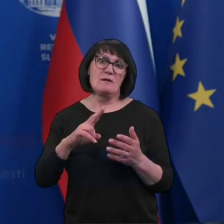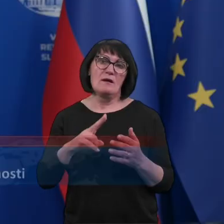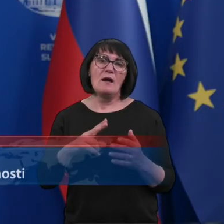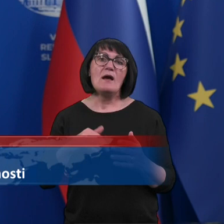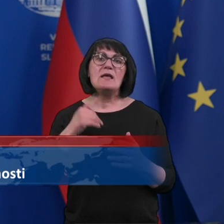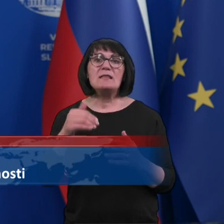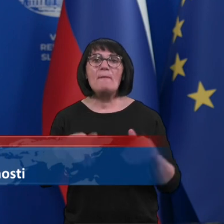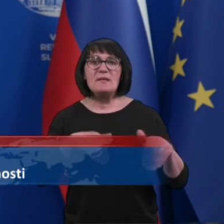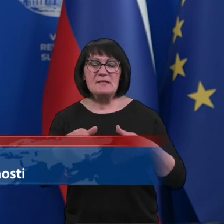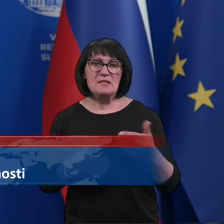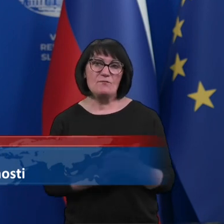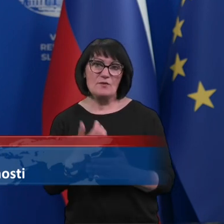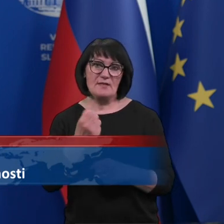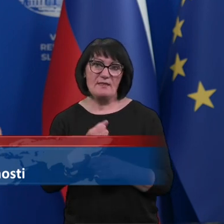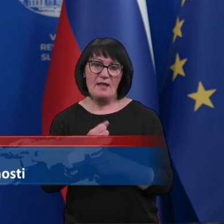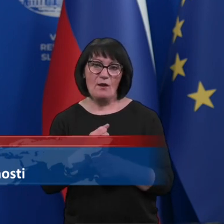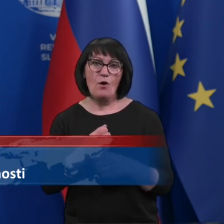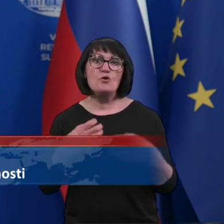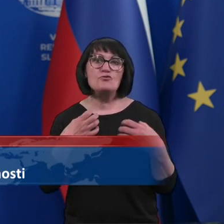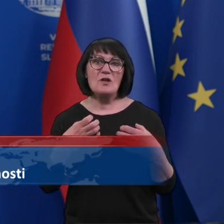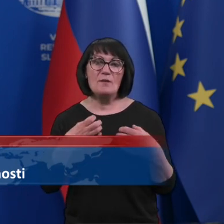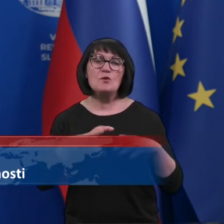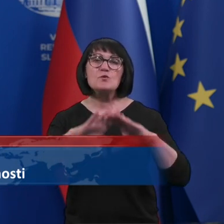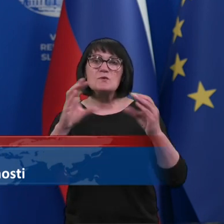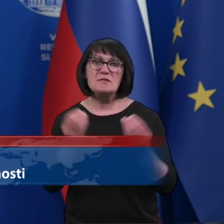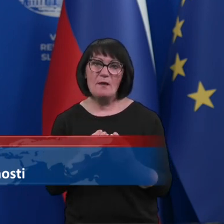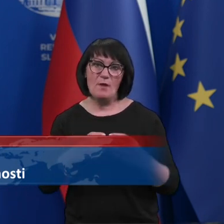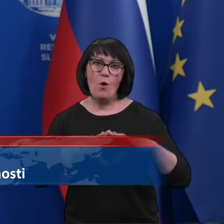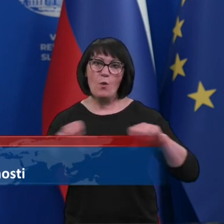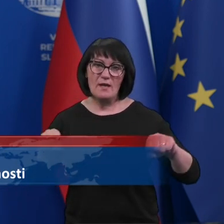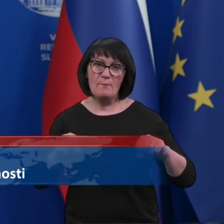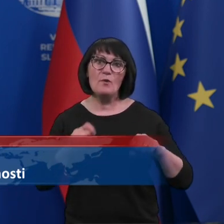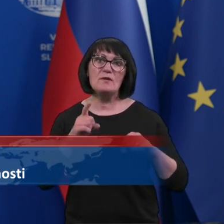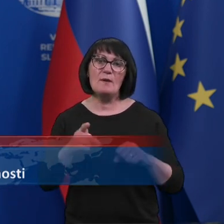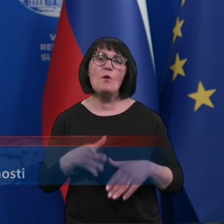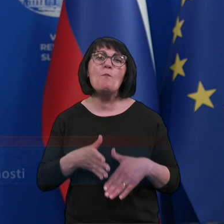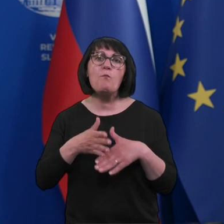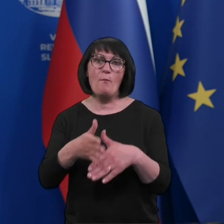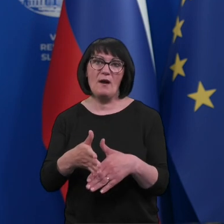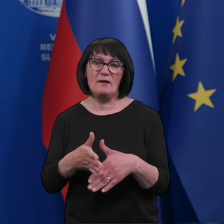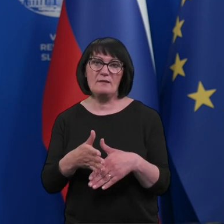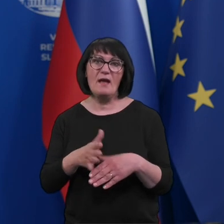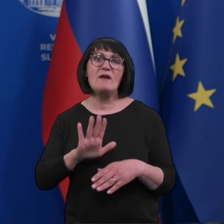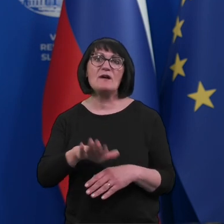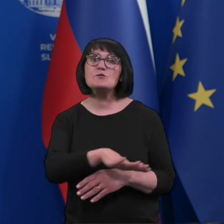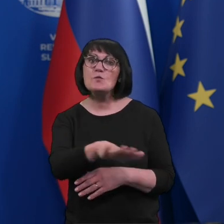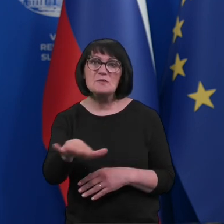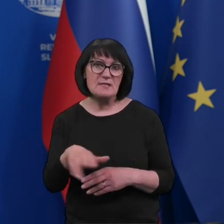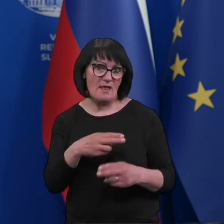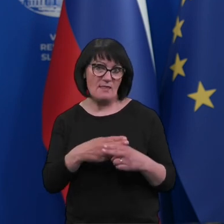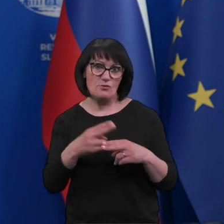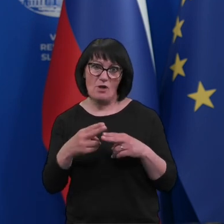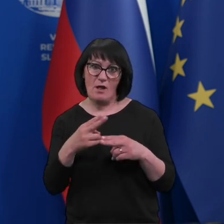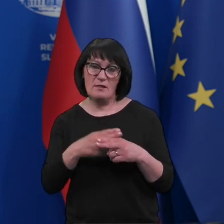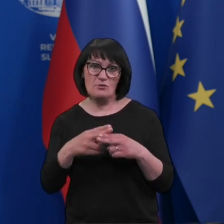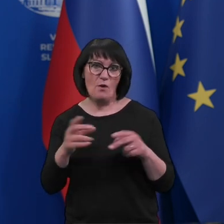naprej. Na ministrstvu za delo želimo z vsemi ukrepi k temu pomagati, vas vse državljanke in